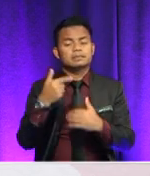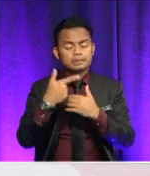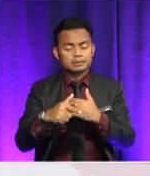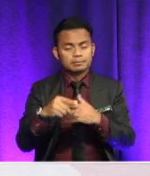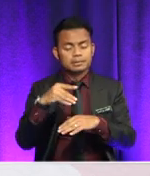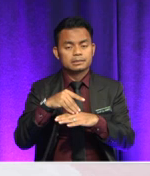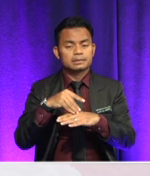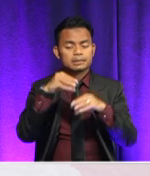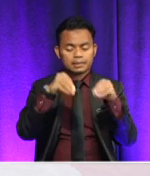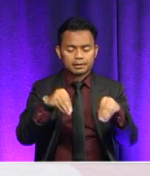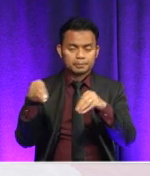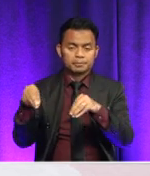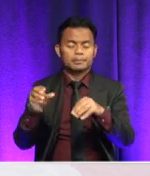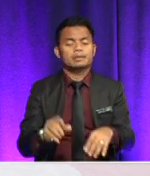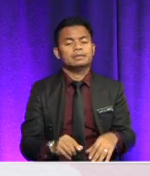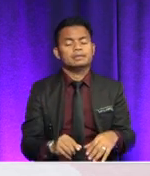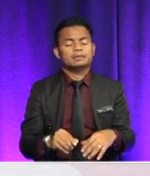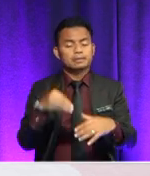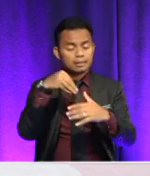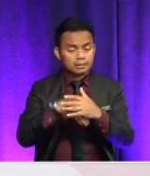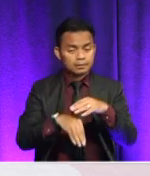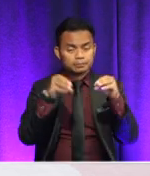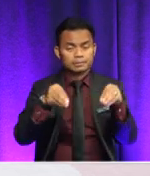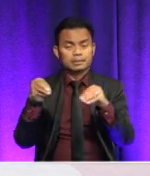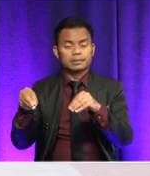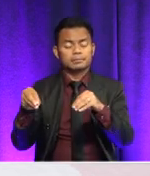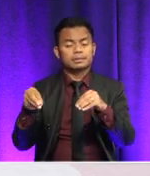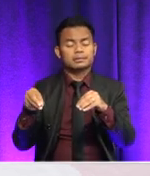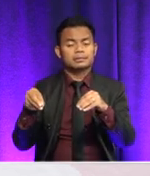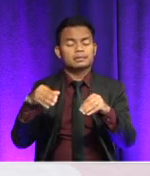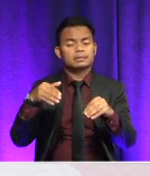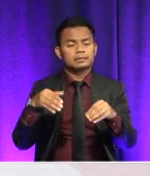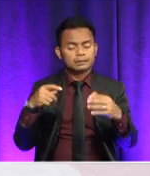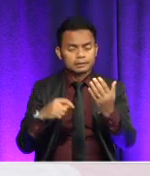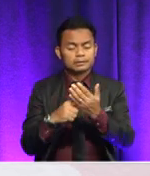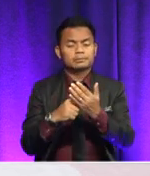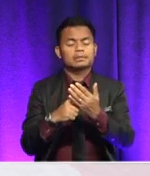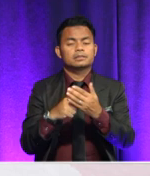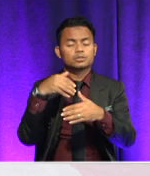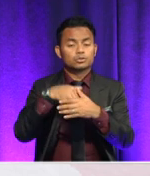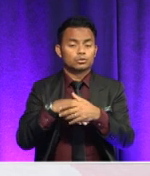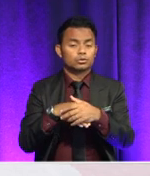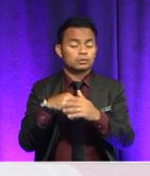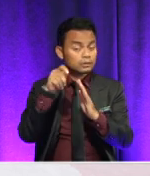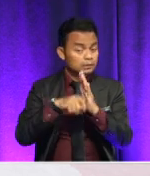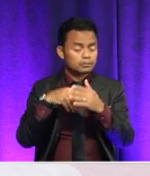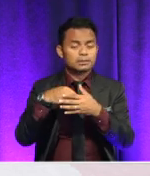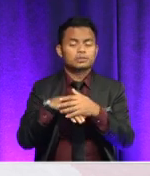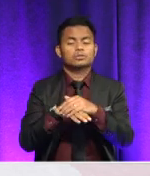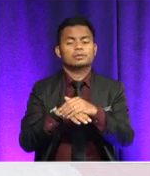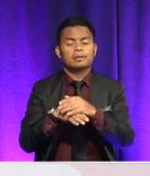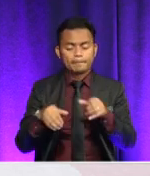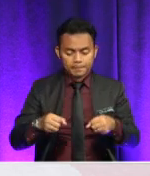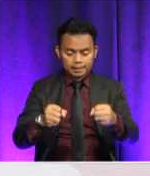kurang pentingnya dalam penanaman termasuk pembacaan dan pengairan pembacaan dan pengairan yang mencukupi penting bagi buku